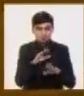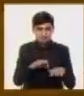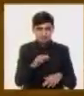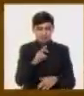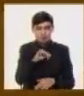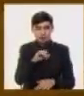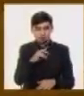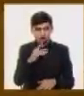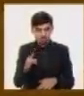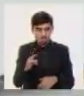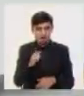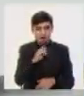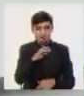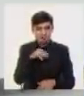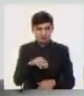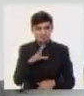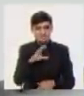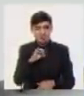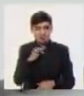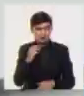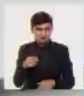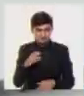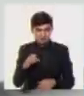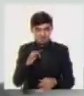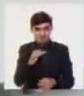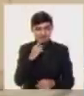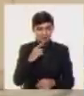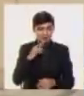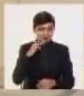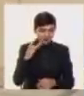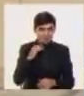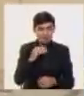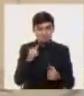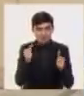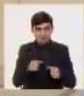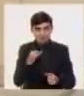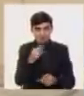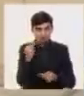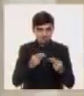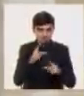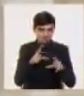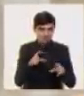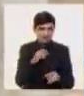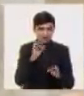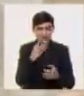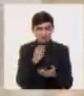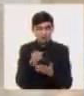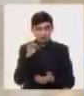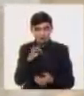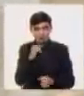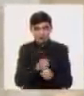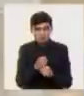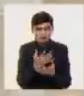Артспейс». Выставка «Искусство кочевья» – это пересказ песен на языке цвета и формы. Художники рассказывают нам свои истории и легенды. Некоторые